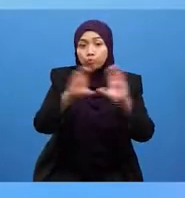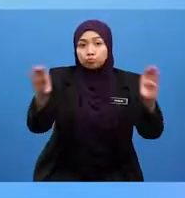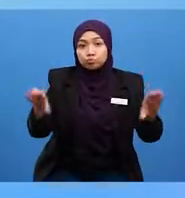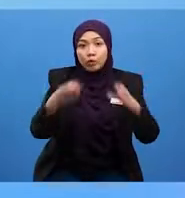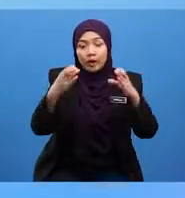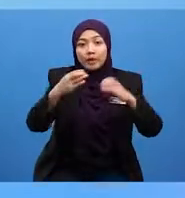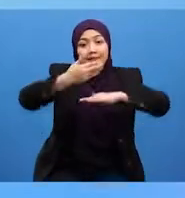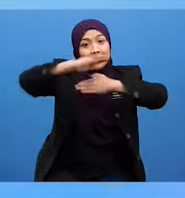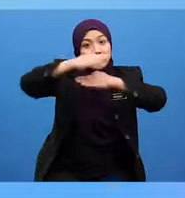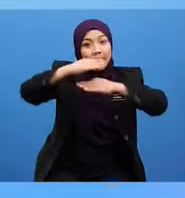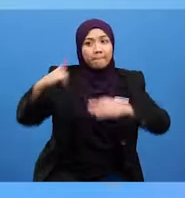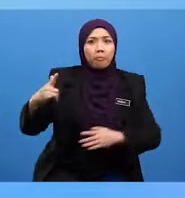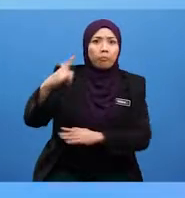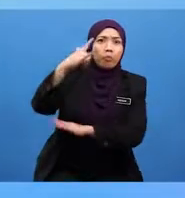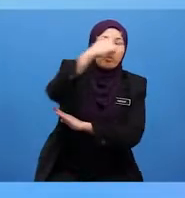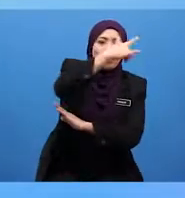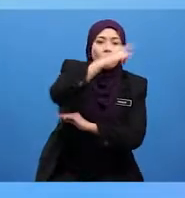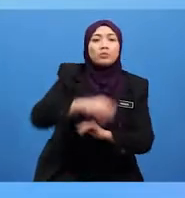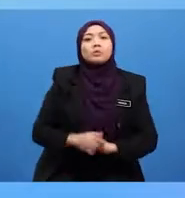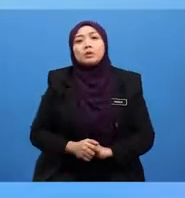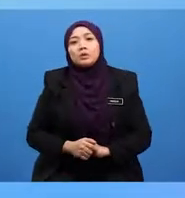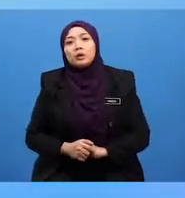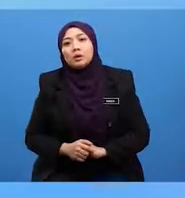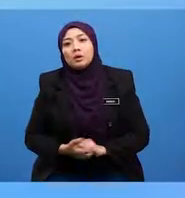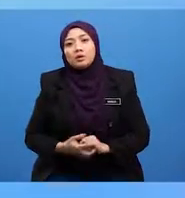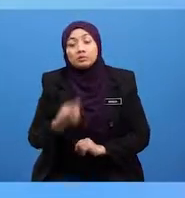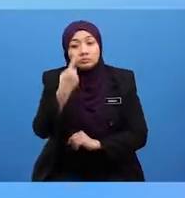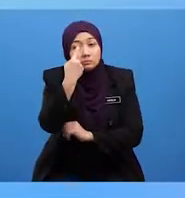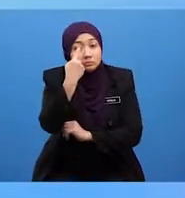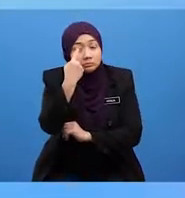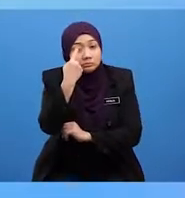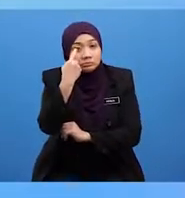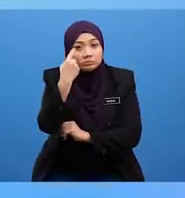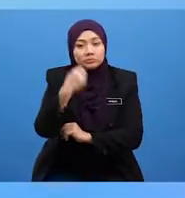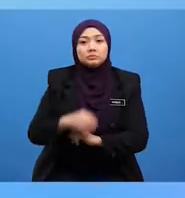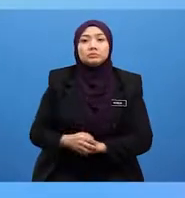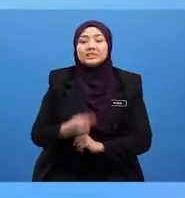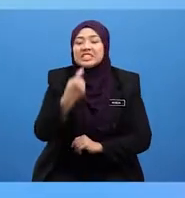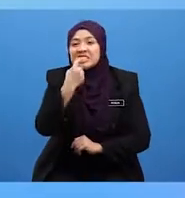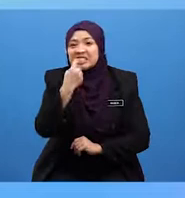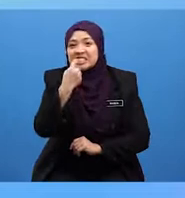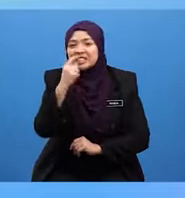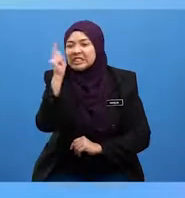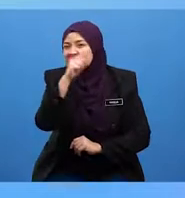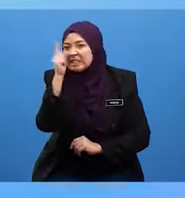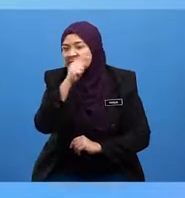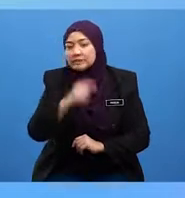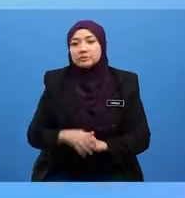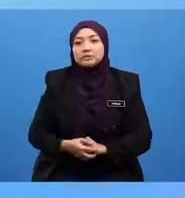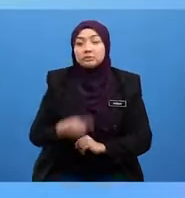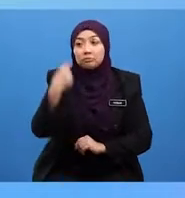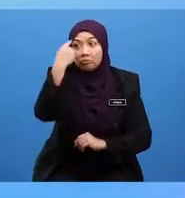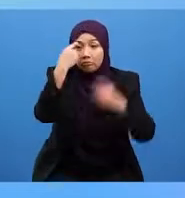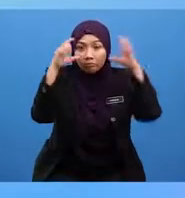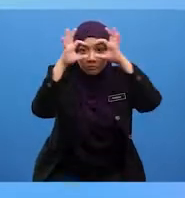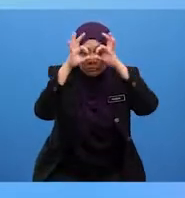papan tanda trafik, kanta pelekap, gigi palsu, cermin mata gelap